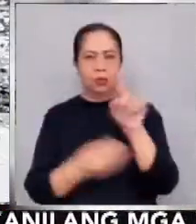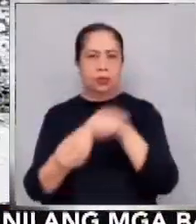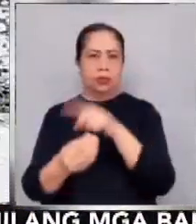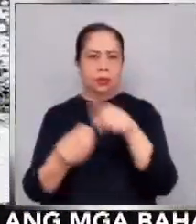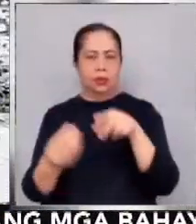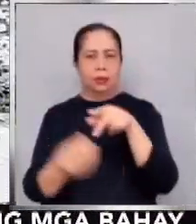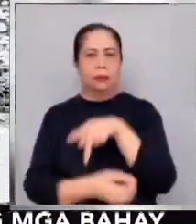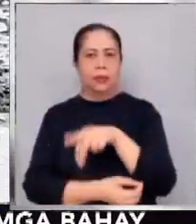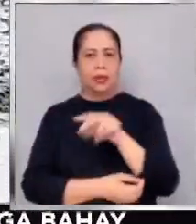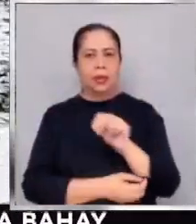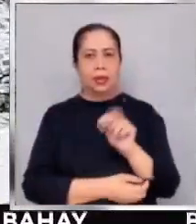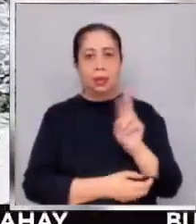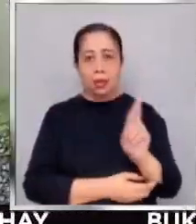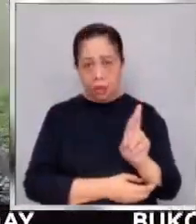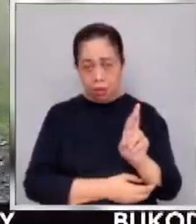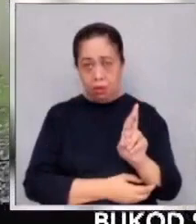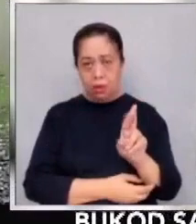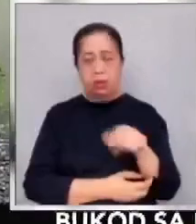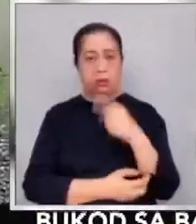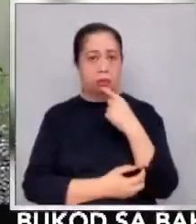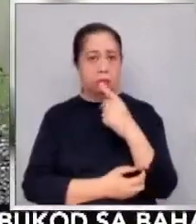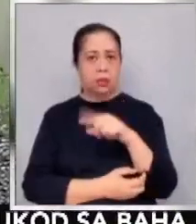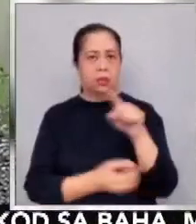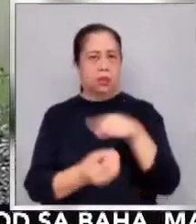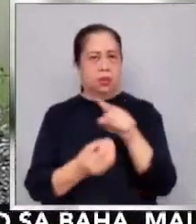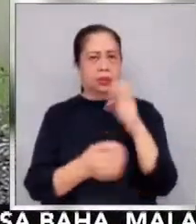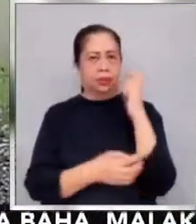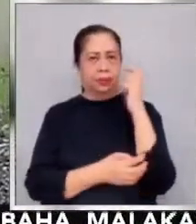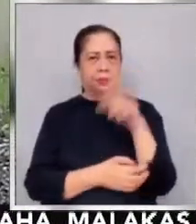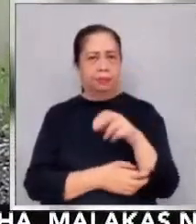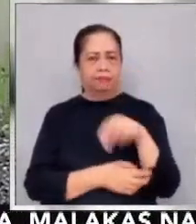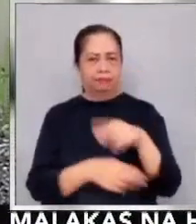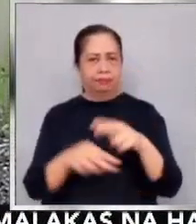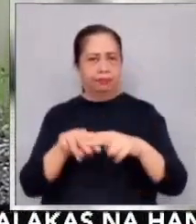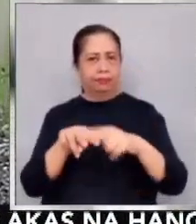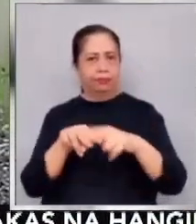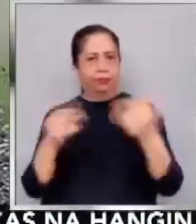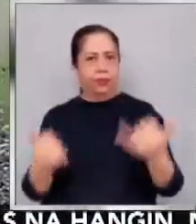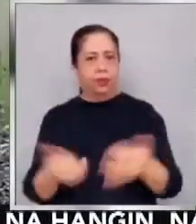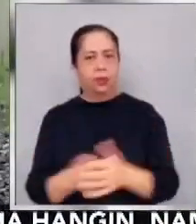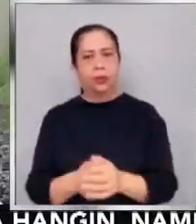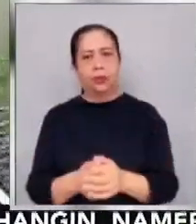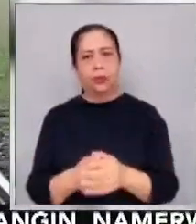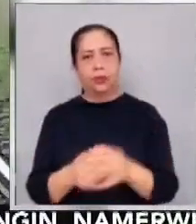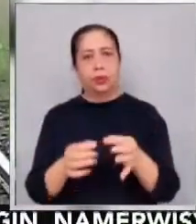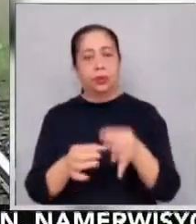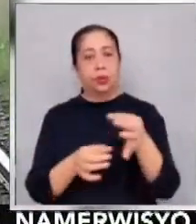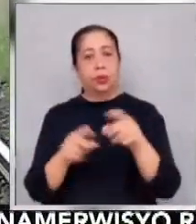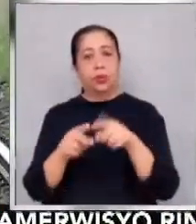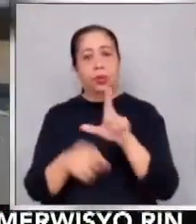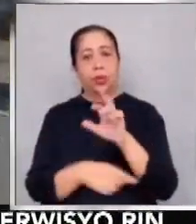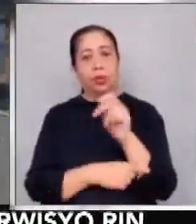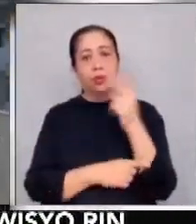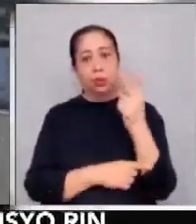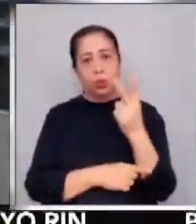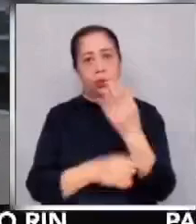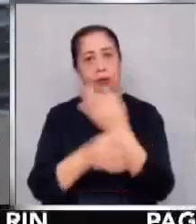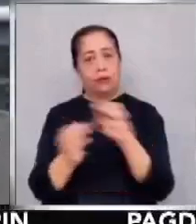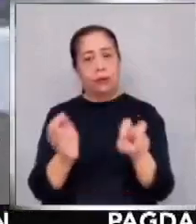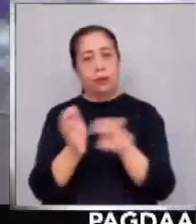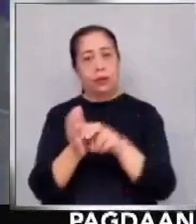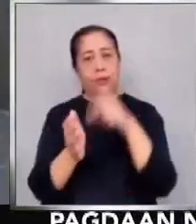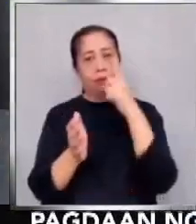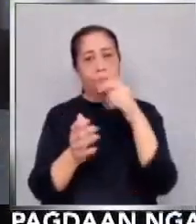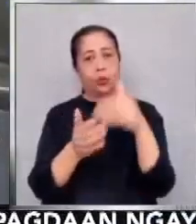National Railways o PNR ang kanilang mga biyahe ngayong araw. Ipinagpaliban din ng LRT2 ang libreng sakay para sa mga